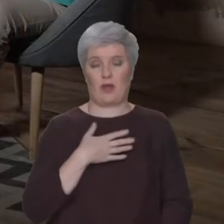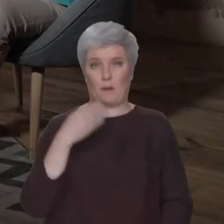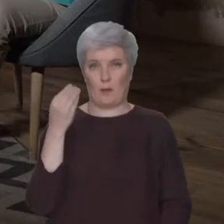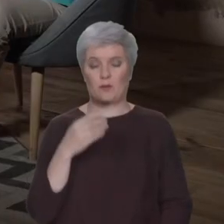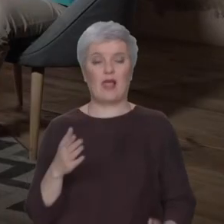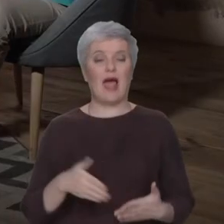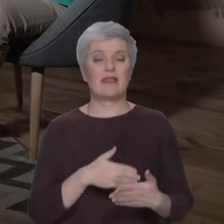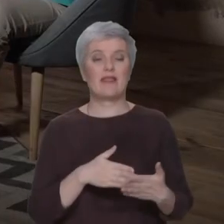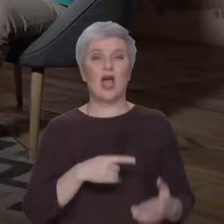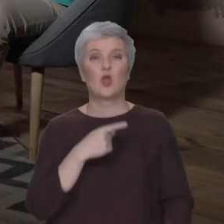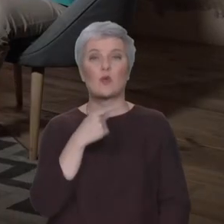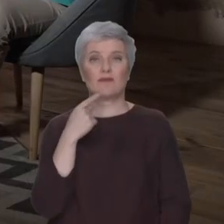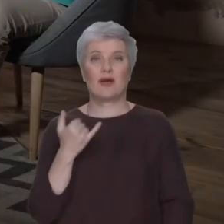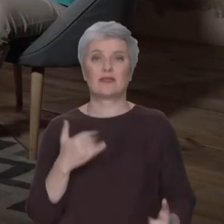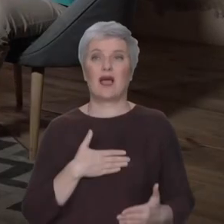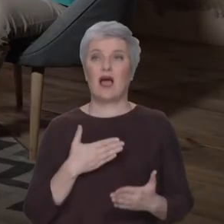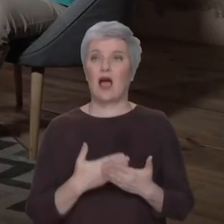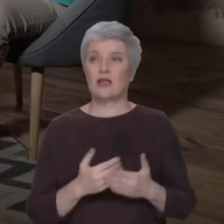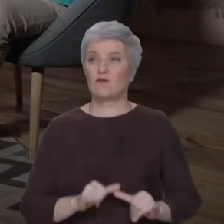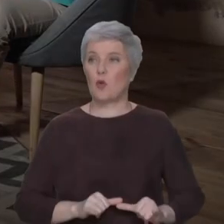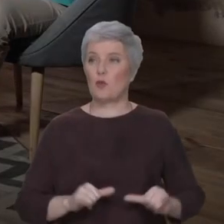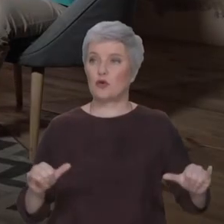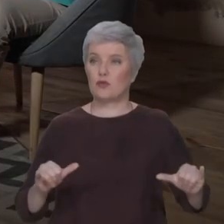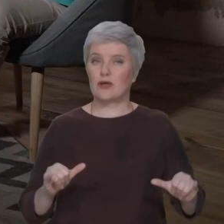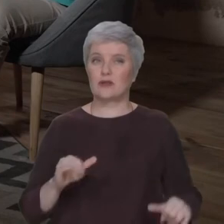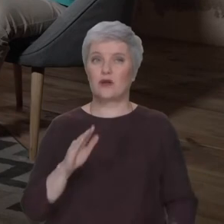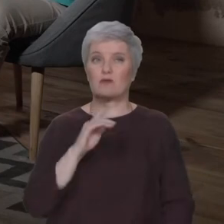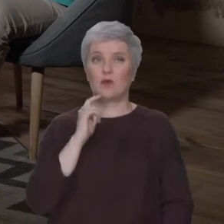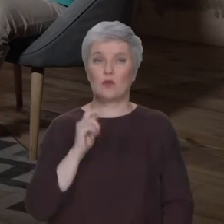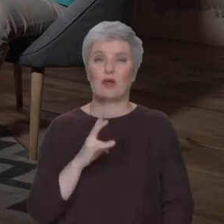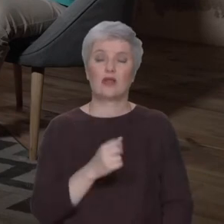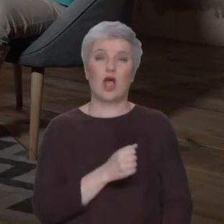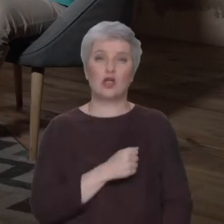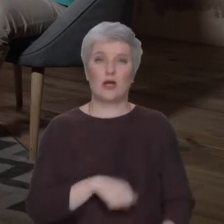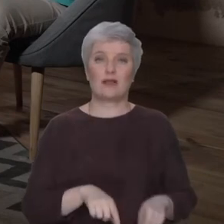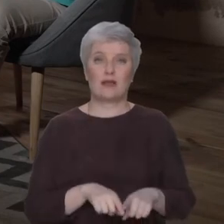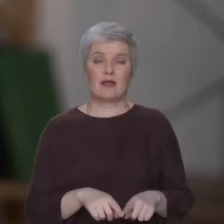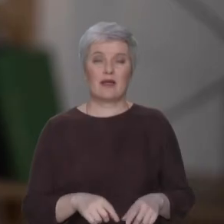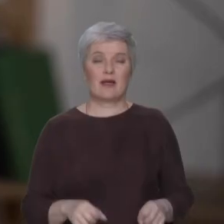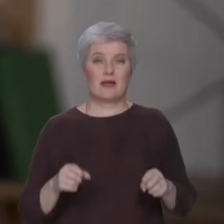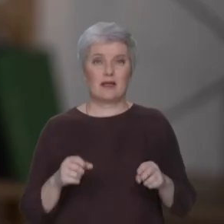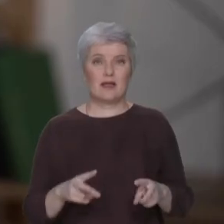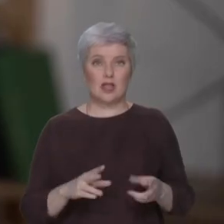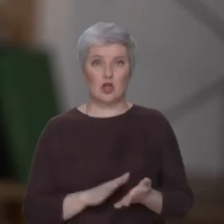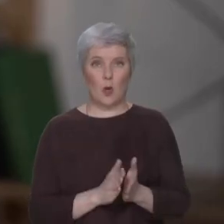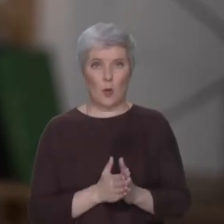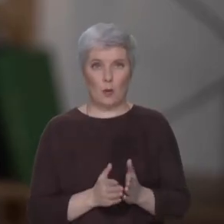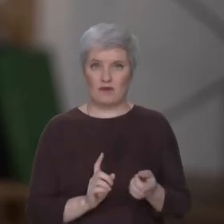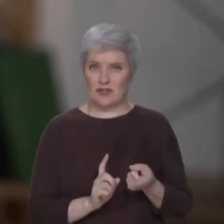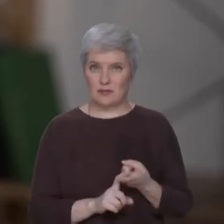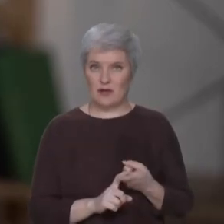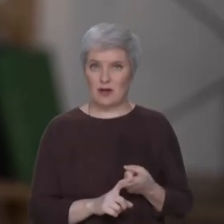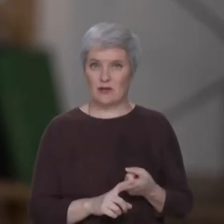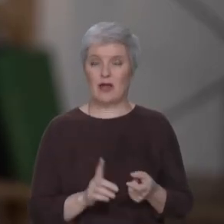дерусифікація зараз доволі активно просувається в Україні. На жаль, такі критичні умови цьому сприяють. Але між тим